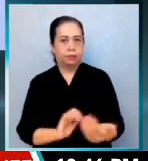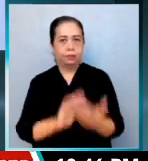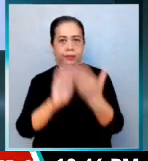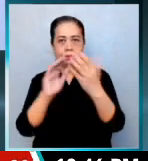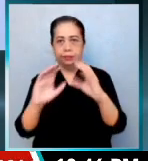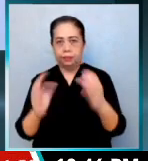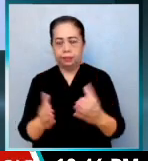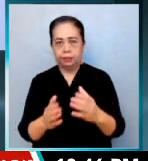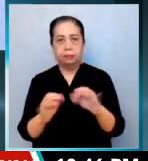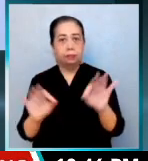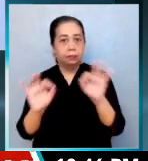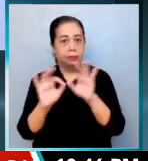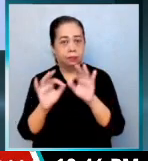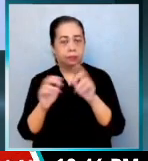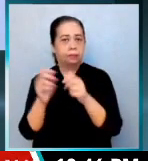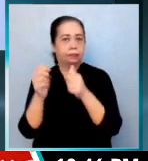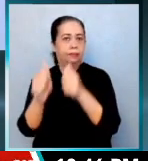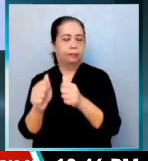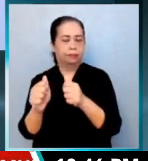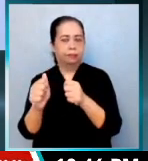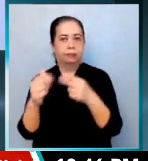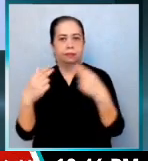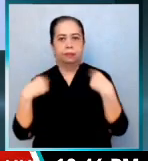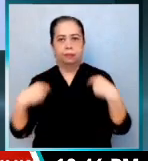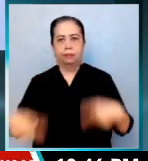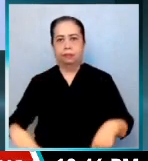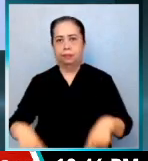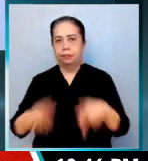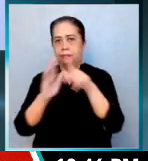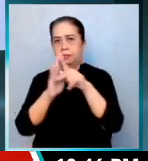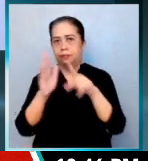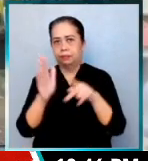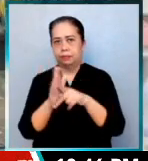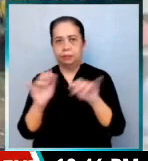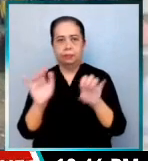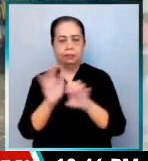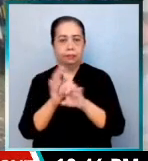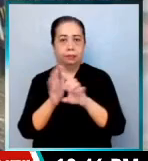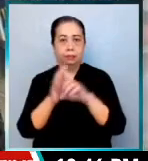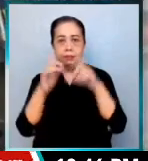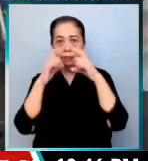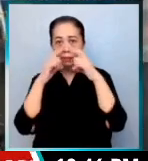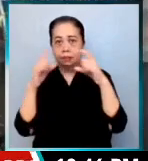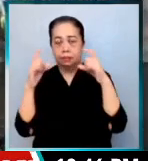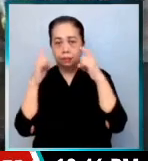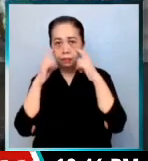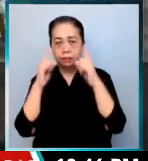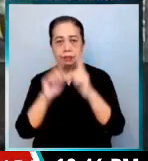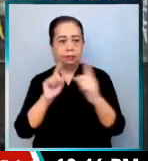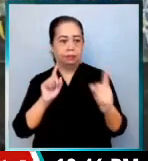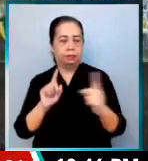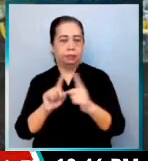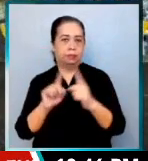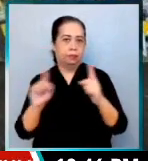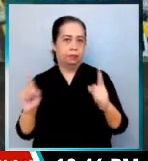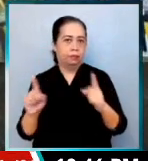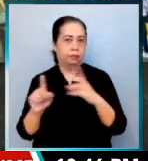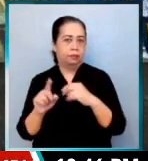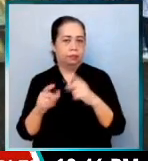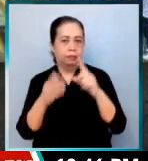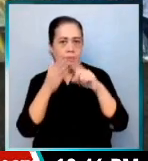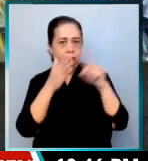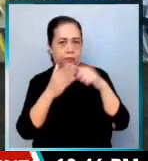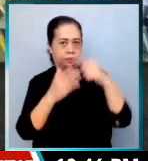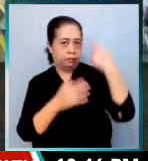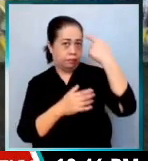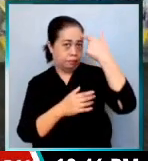basta nasusunod ang minimum public health protocol gaya ng pagsusuot ng face mask, physical distancing, pag-check ng temperatura